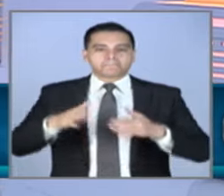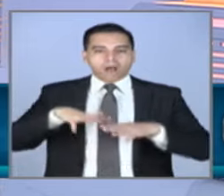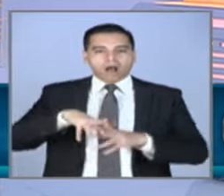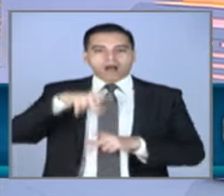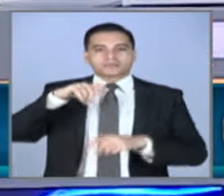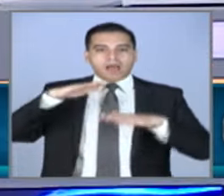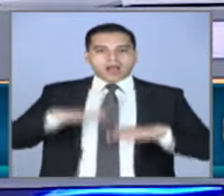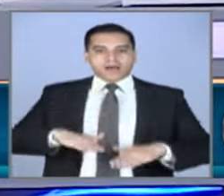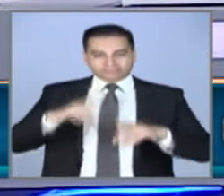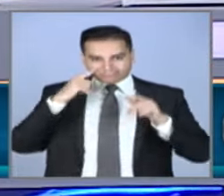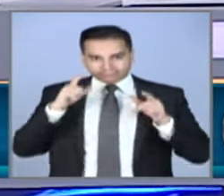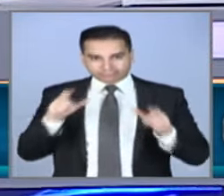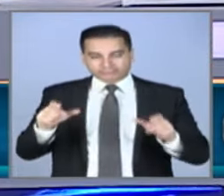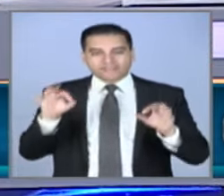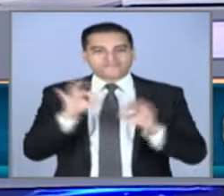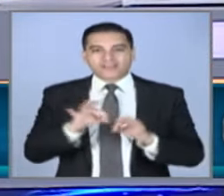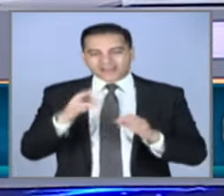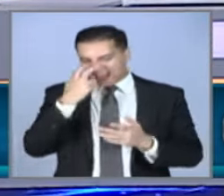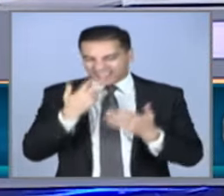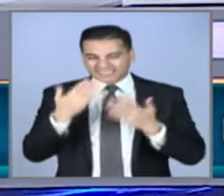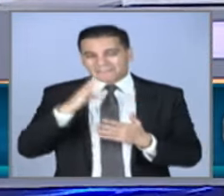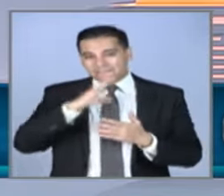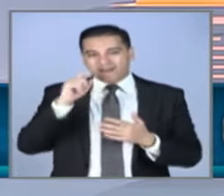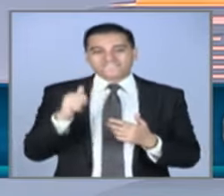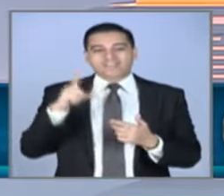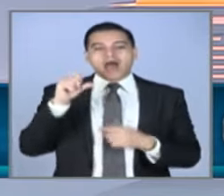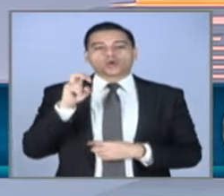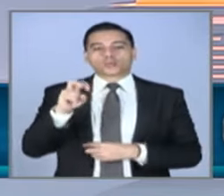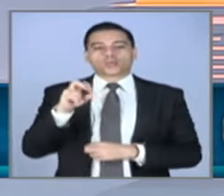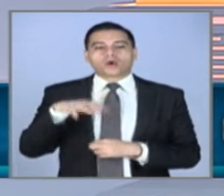اشترى الملك فاروق للملكة فريدة